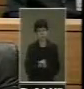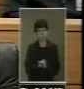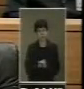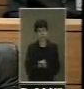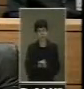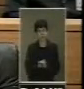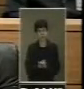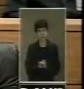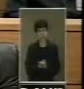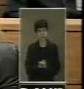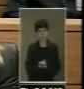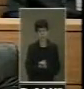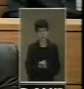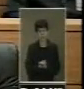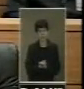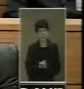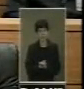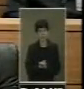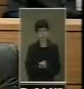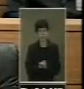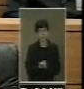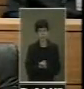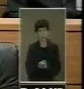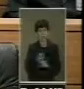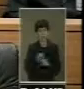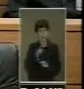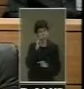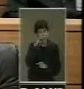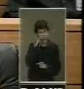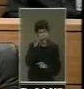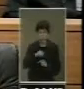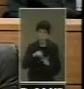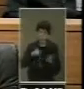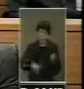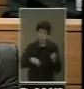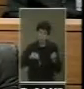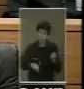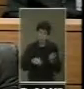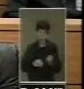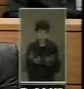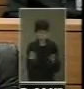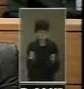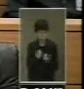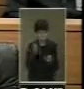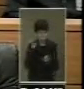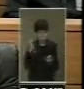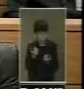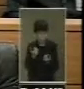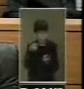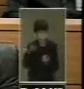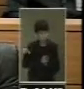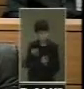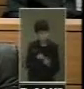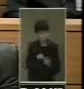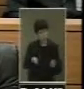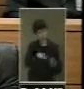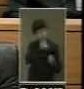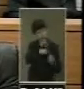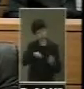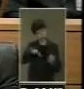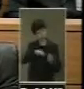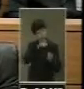พ่อไปดีดกีตาร์ลูกสาวพาลูกสาวไปด้วยครับสีไวโ